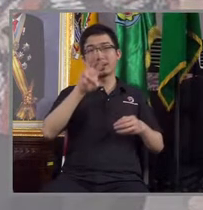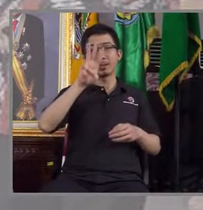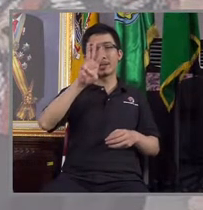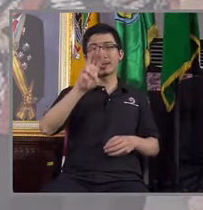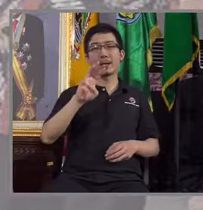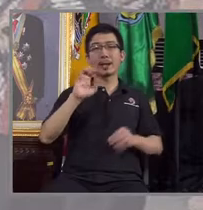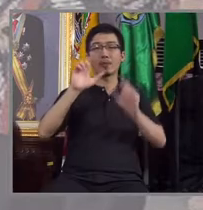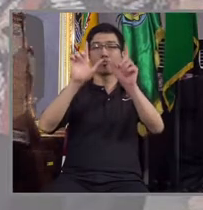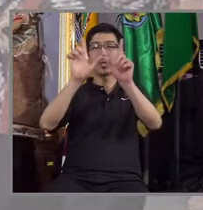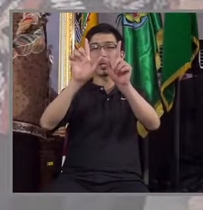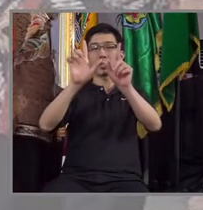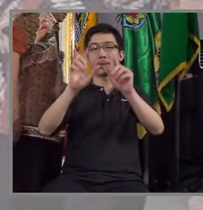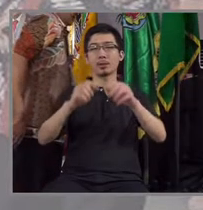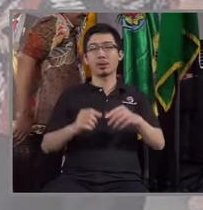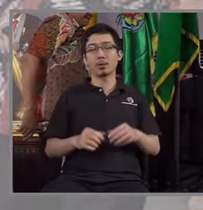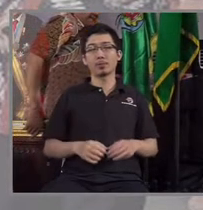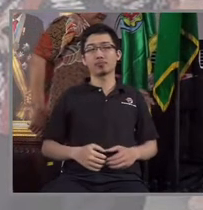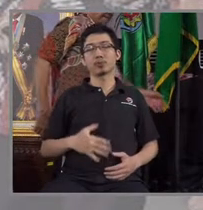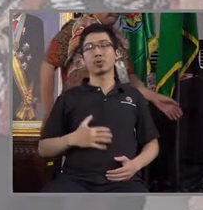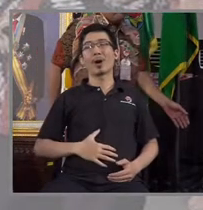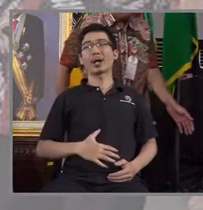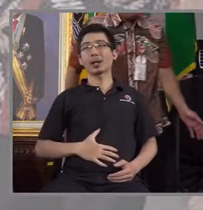wes waras